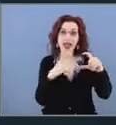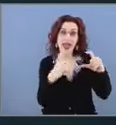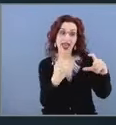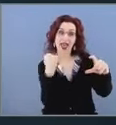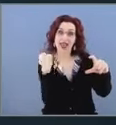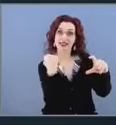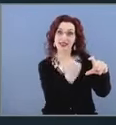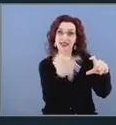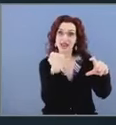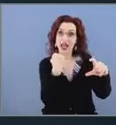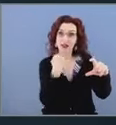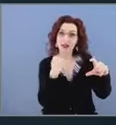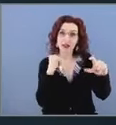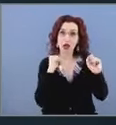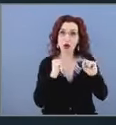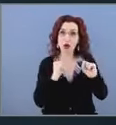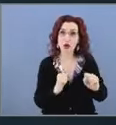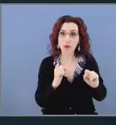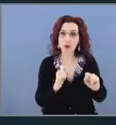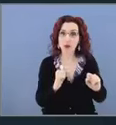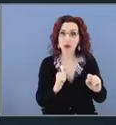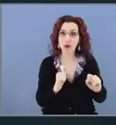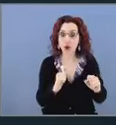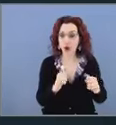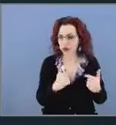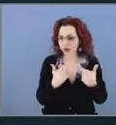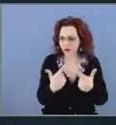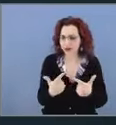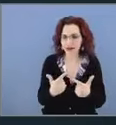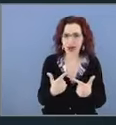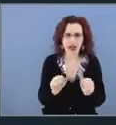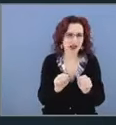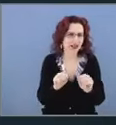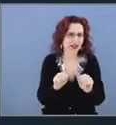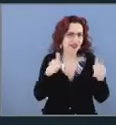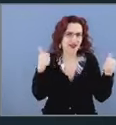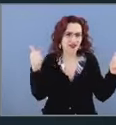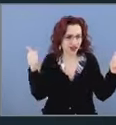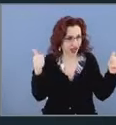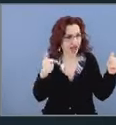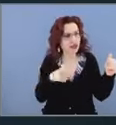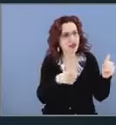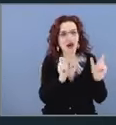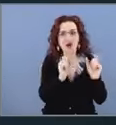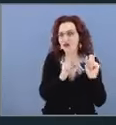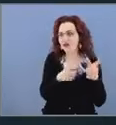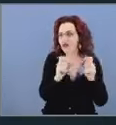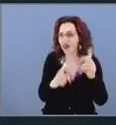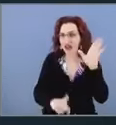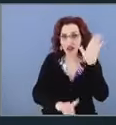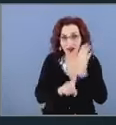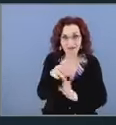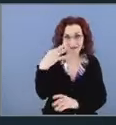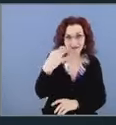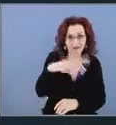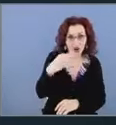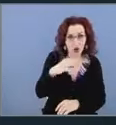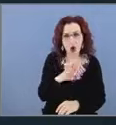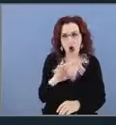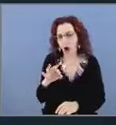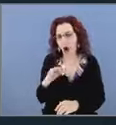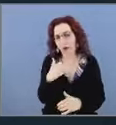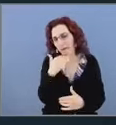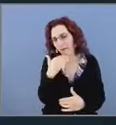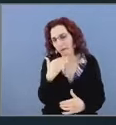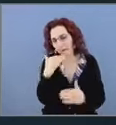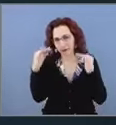il risultato del successo di un prodotto alimentare. La conoscenza di alcune proprietà di un